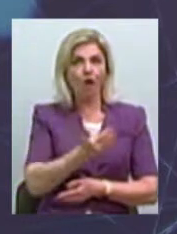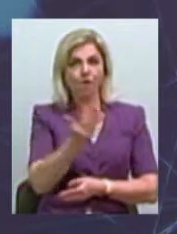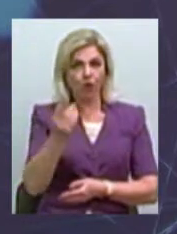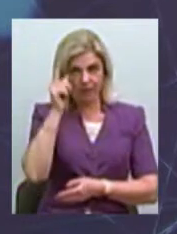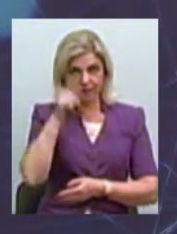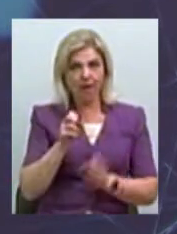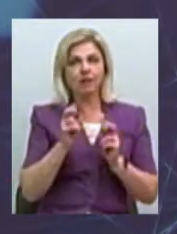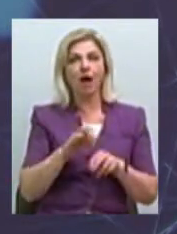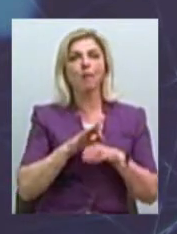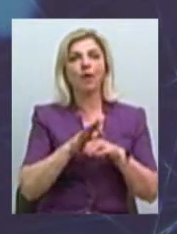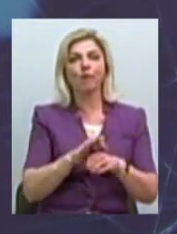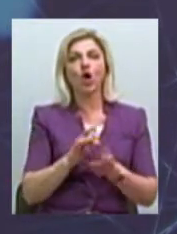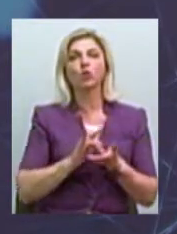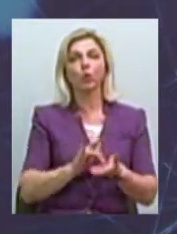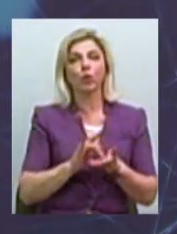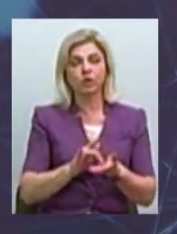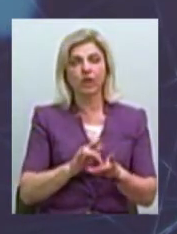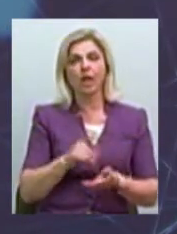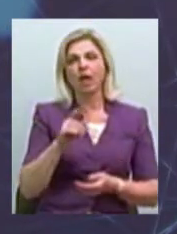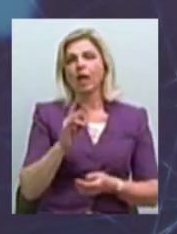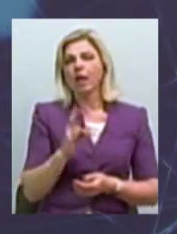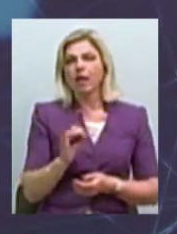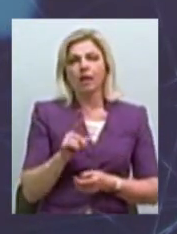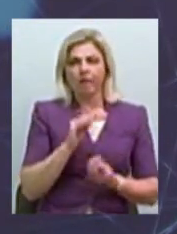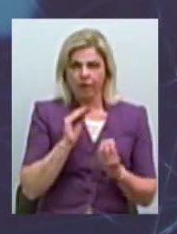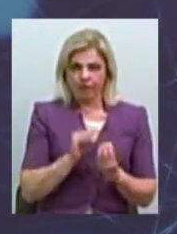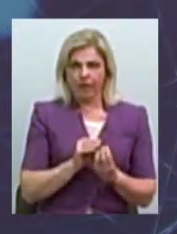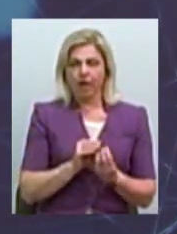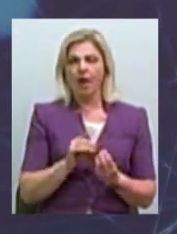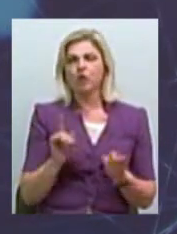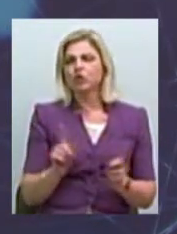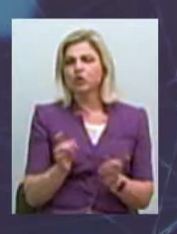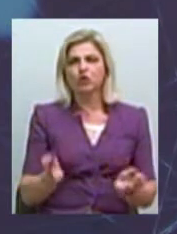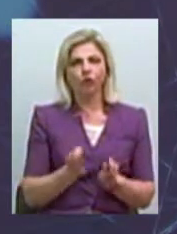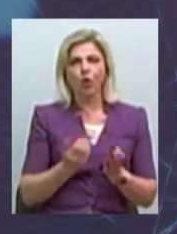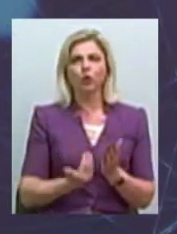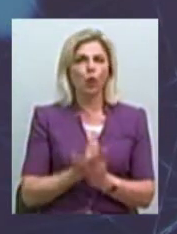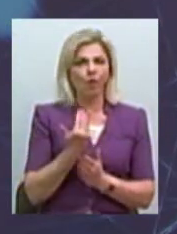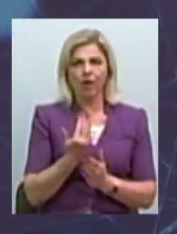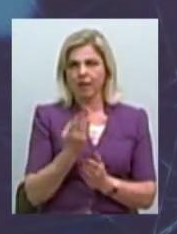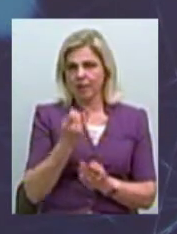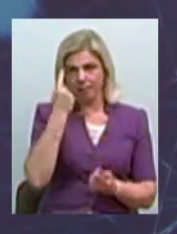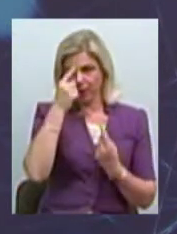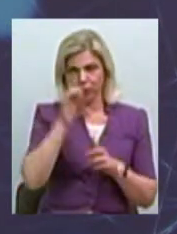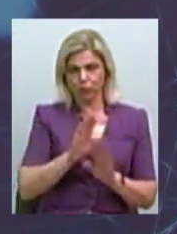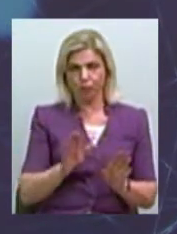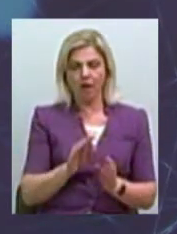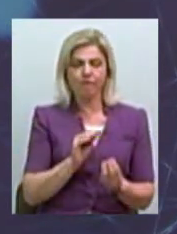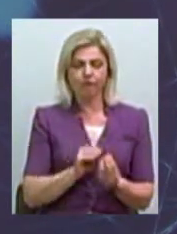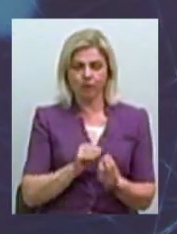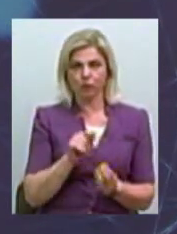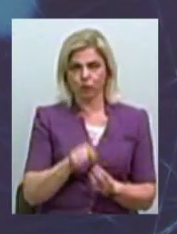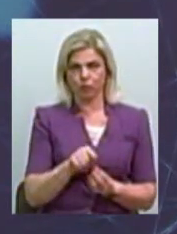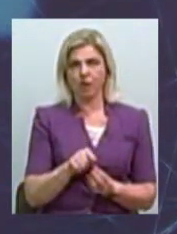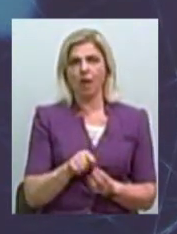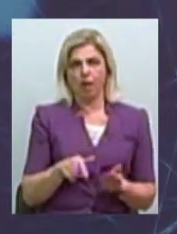вони знають певну літературу, вони ні на крок в сторону не відходять від тої методології, яка вже в них є.